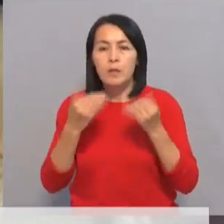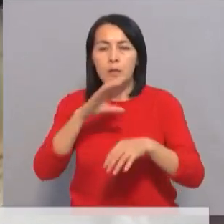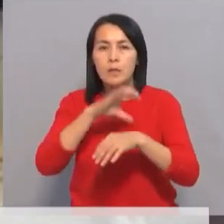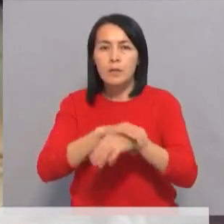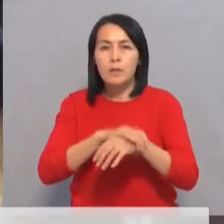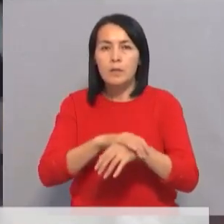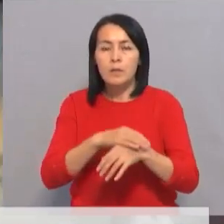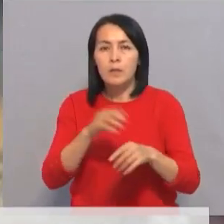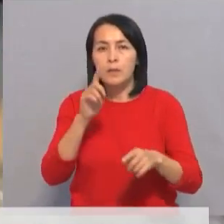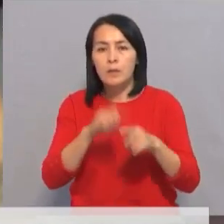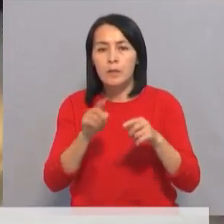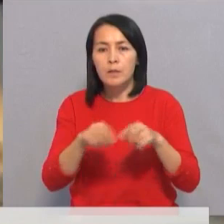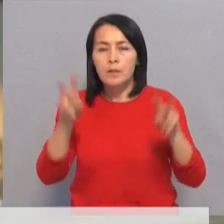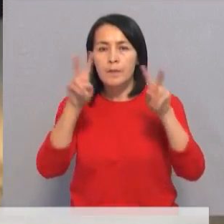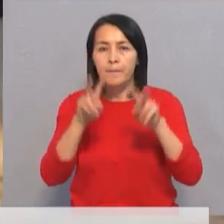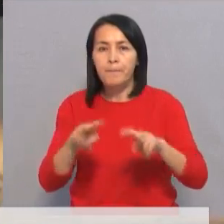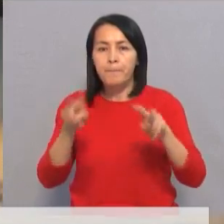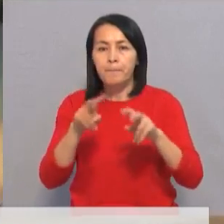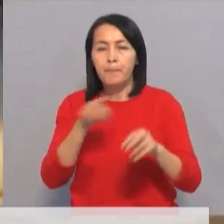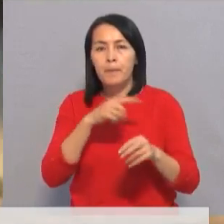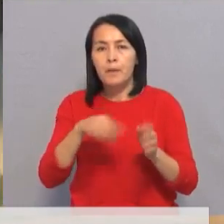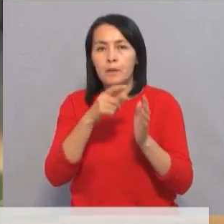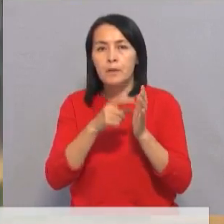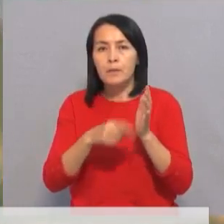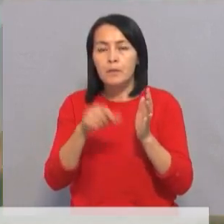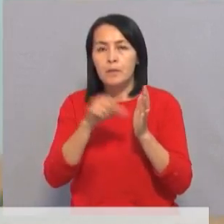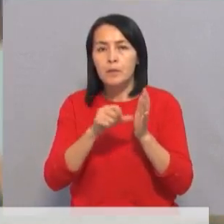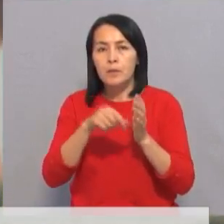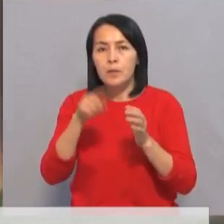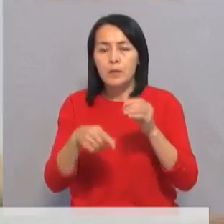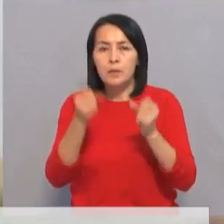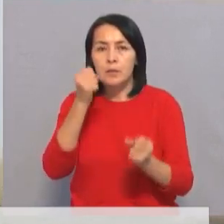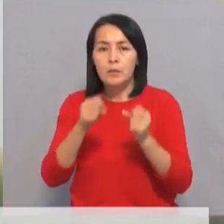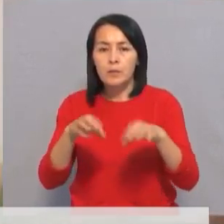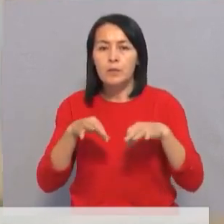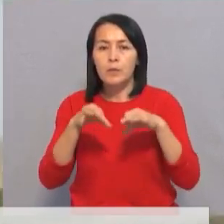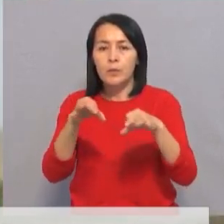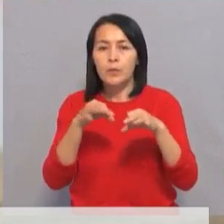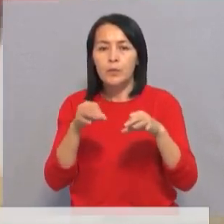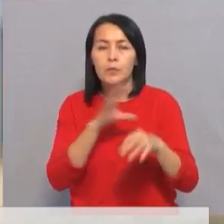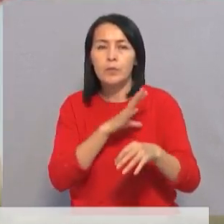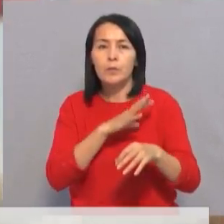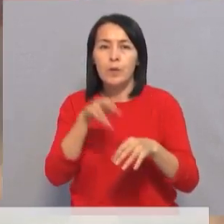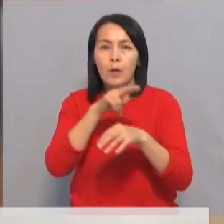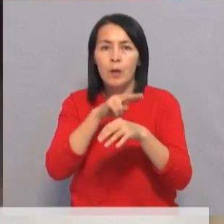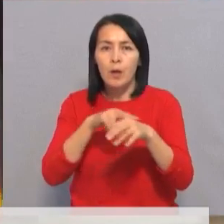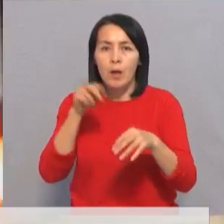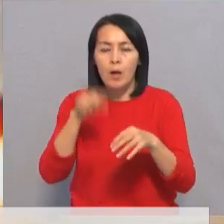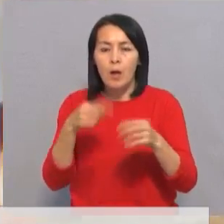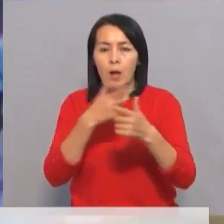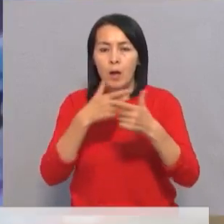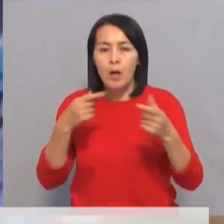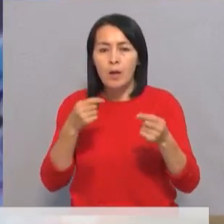задержание похитителя ориентировали автоэкипаж номер 776. О маршруте движения угнанной машины патрульных полицейских